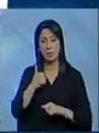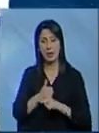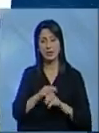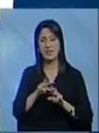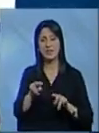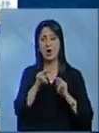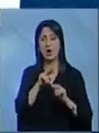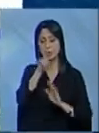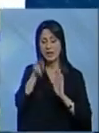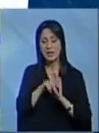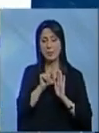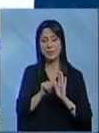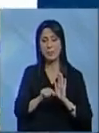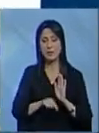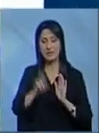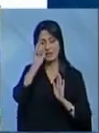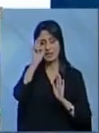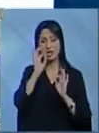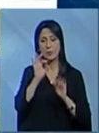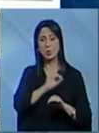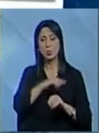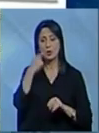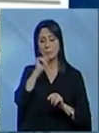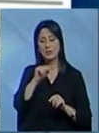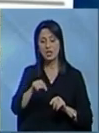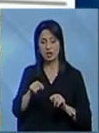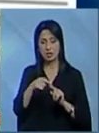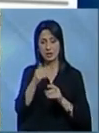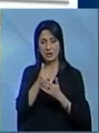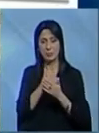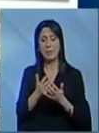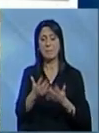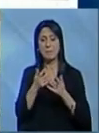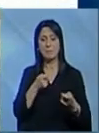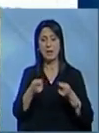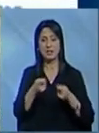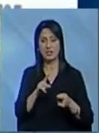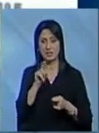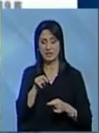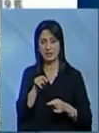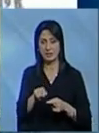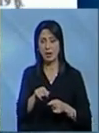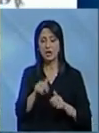სამინისტროს კონტროლს დაქვემდებარებული საჯარო სამართლის იურიდიულ პირებში სისტემური და ეფექტური მართველობის მიზნით და მას